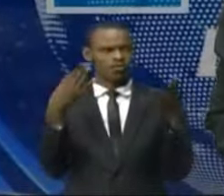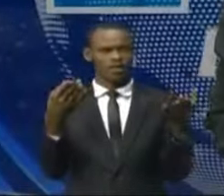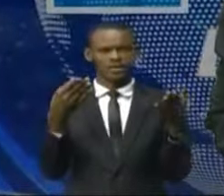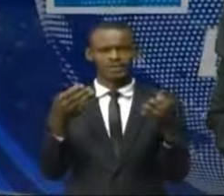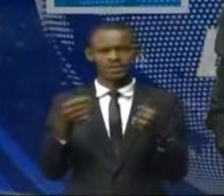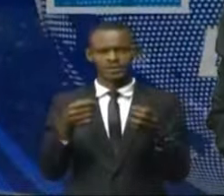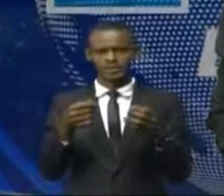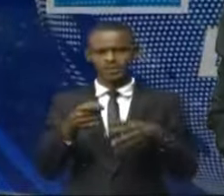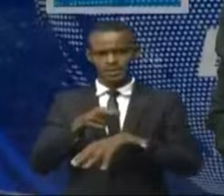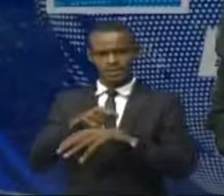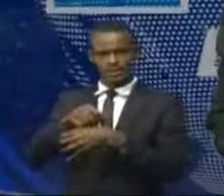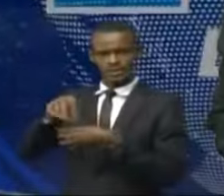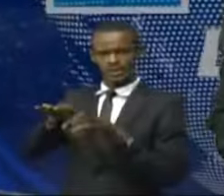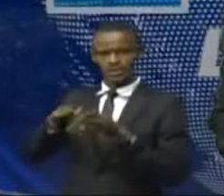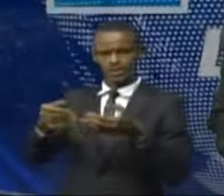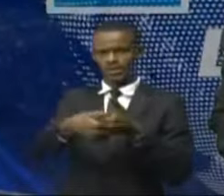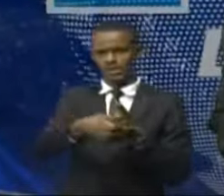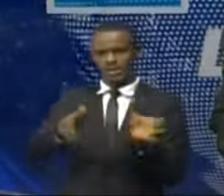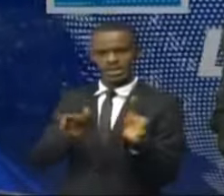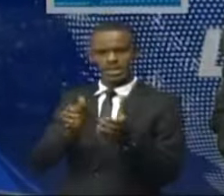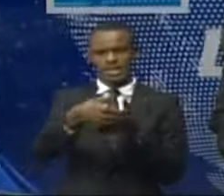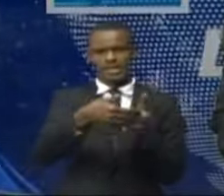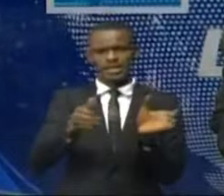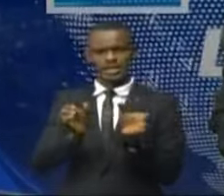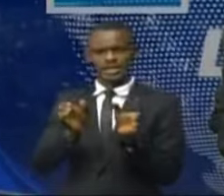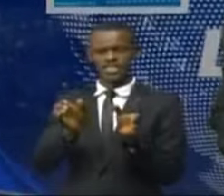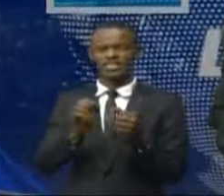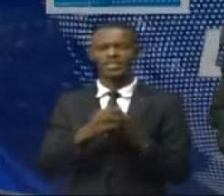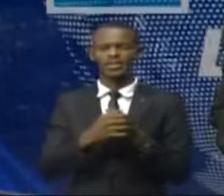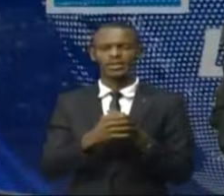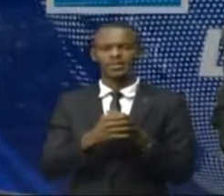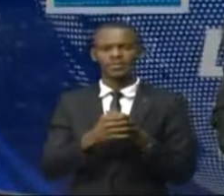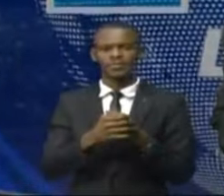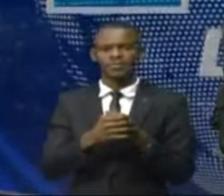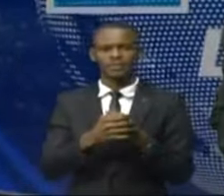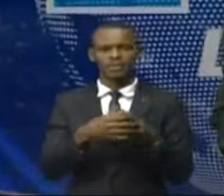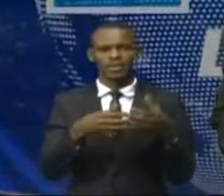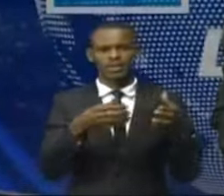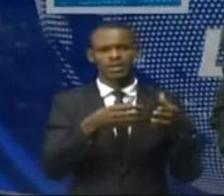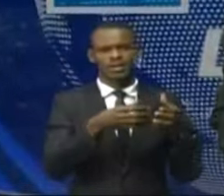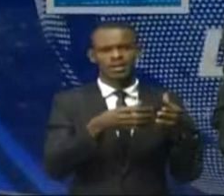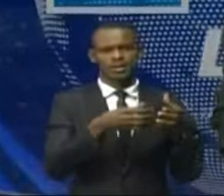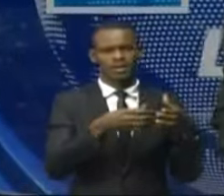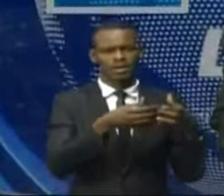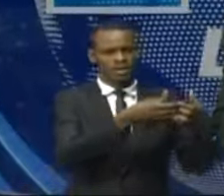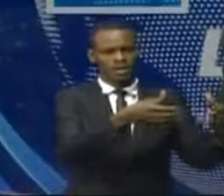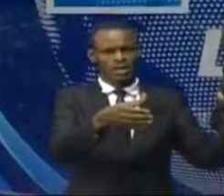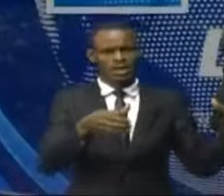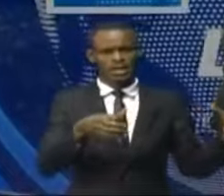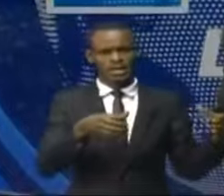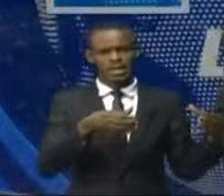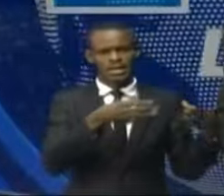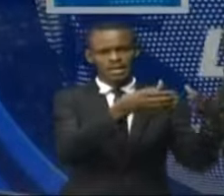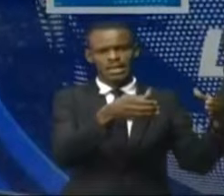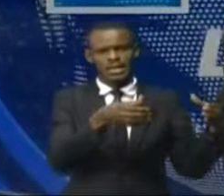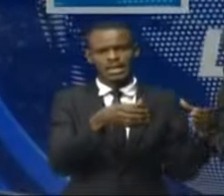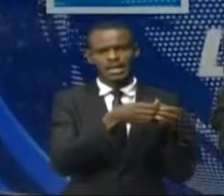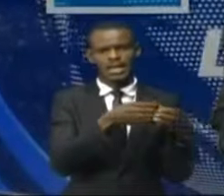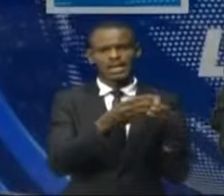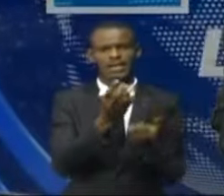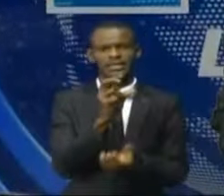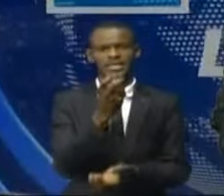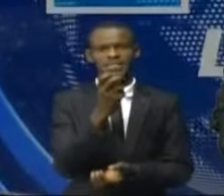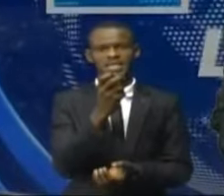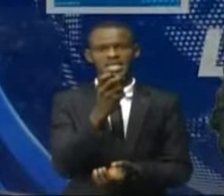CAMI informe le public que les travaux d'assainissement du fichier cadastral et la carte de retombées minières